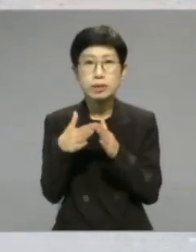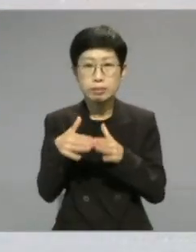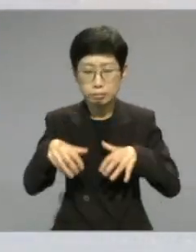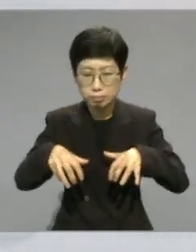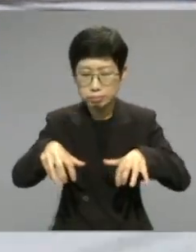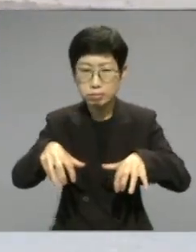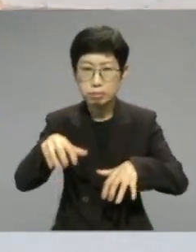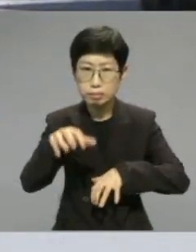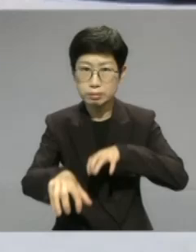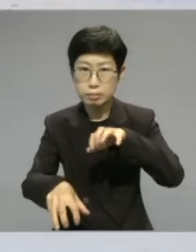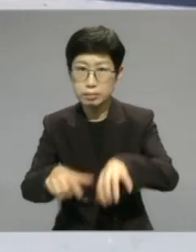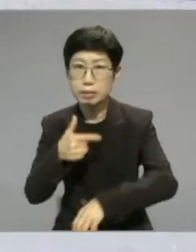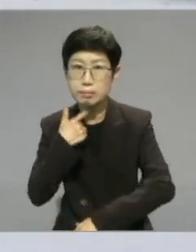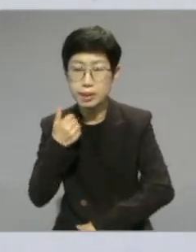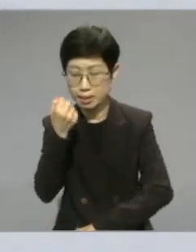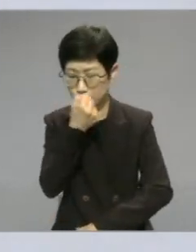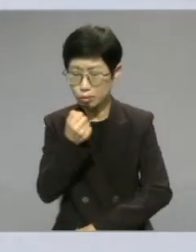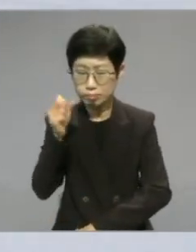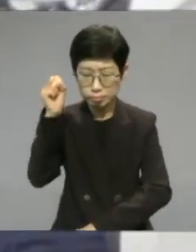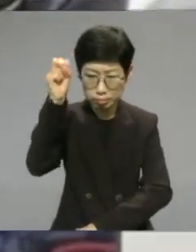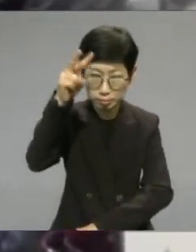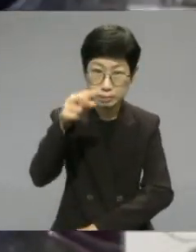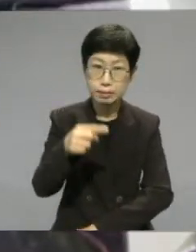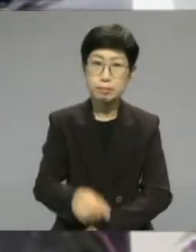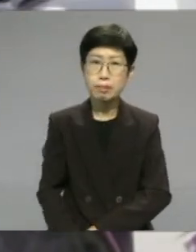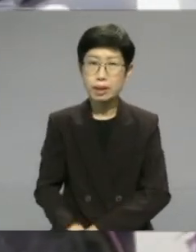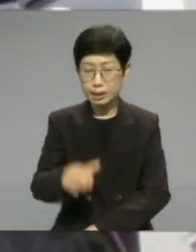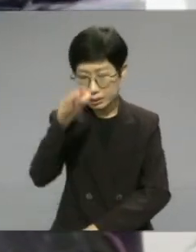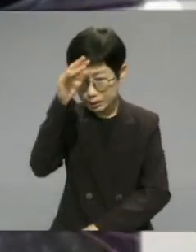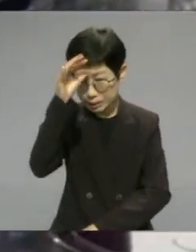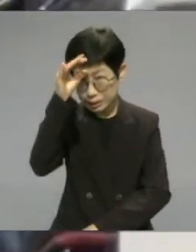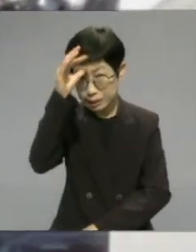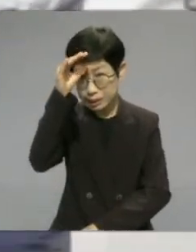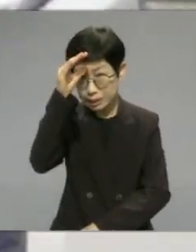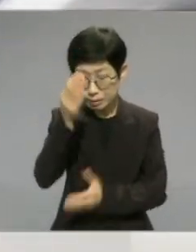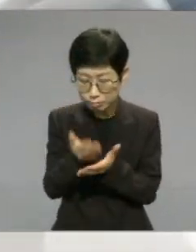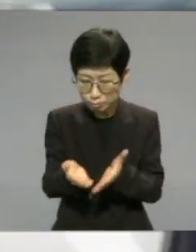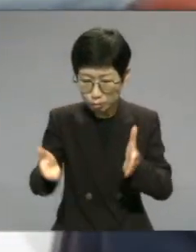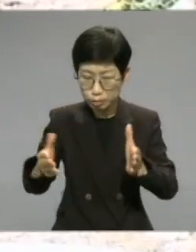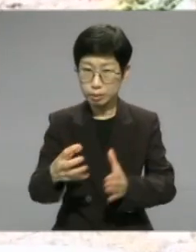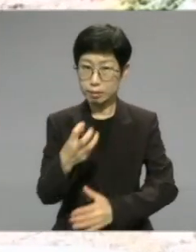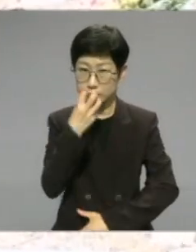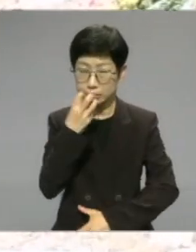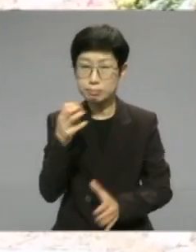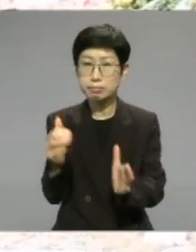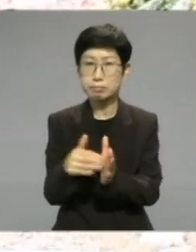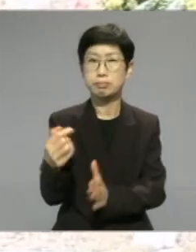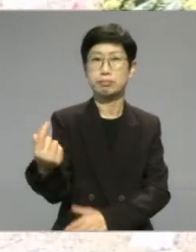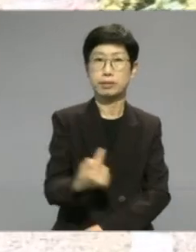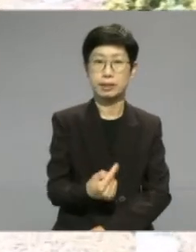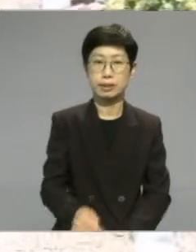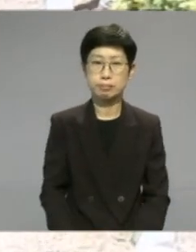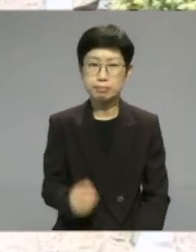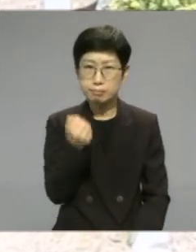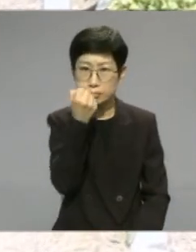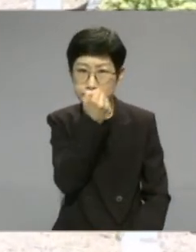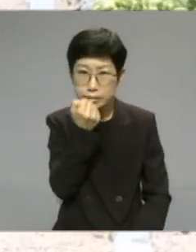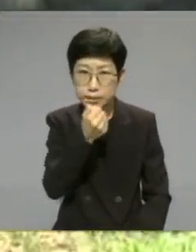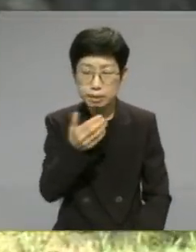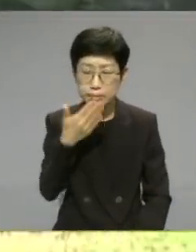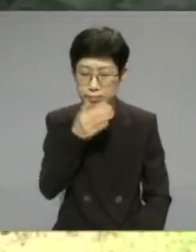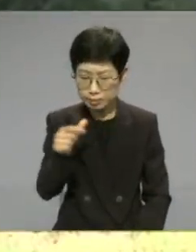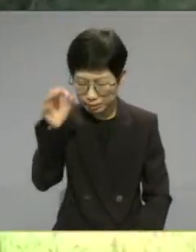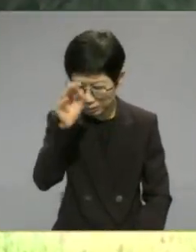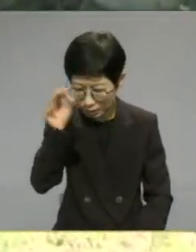어슬렁거리던 곰은 난대없이 입에 냉동 치킨 한 봉지를 물고 나타나는데요 곰이 음식을 찾기 위해 들는